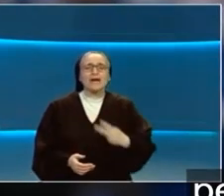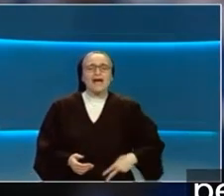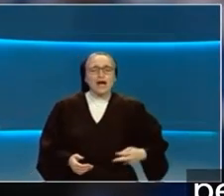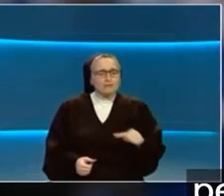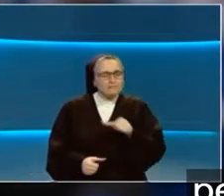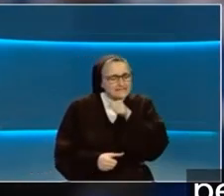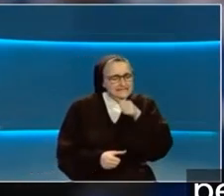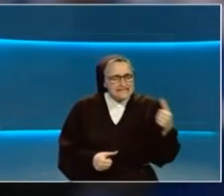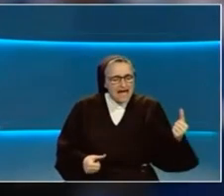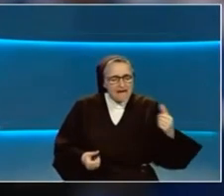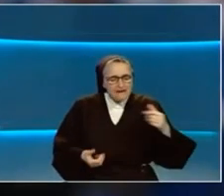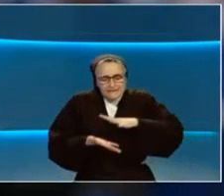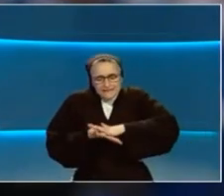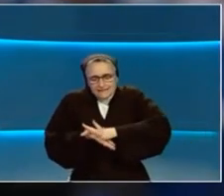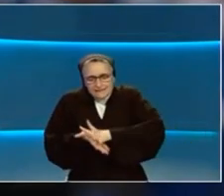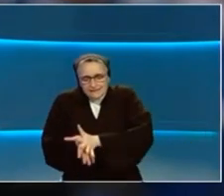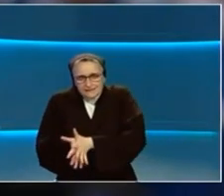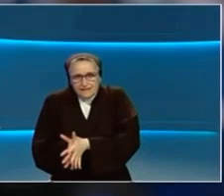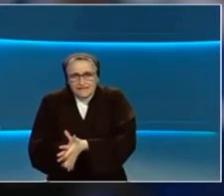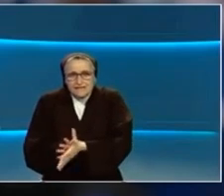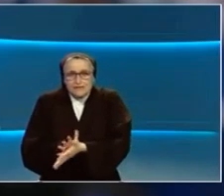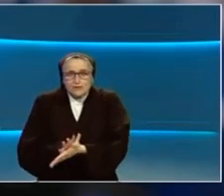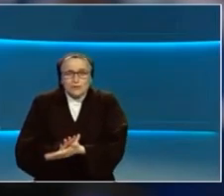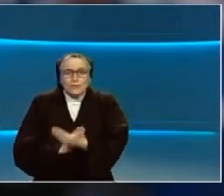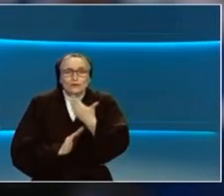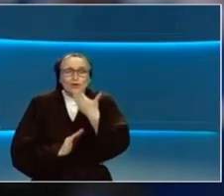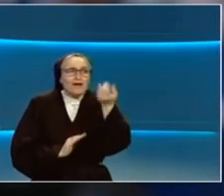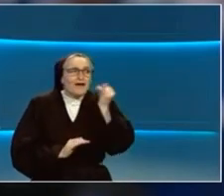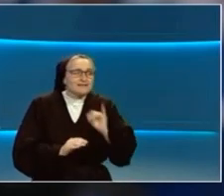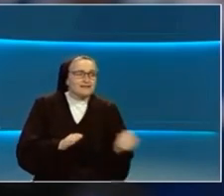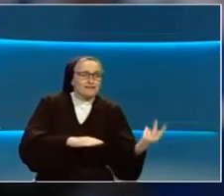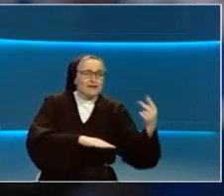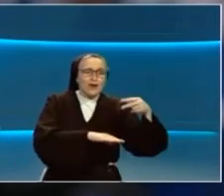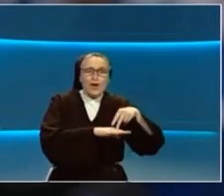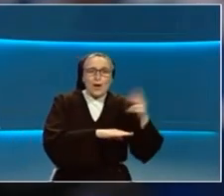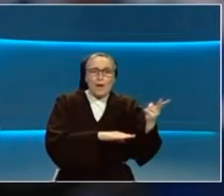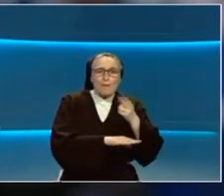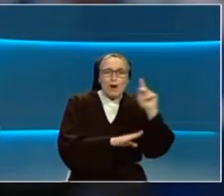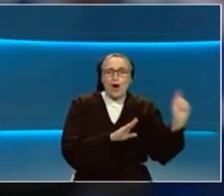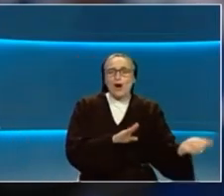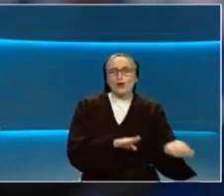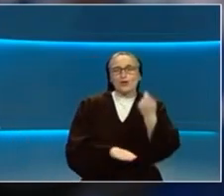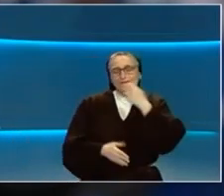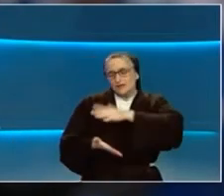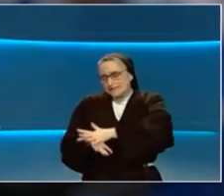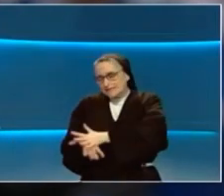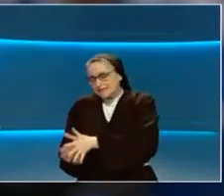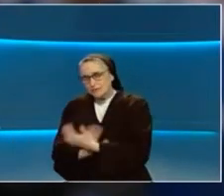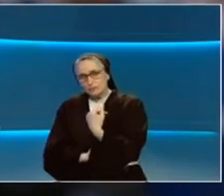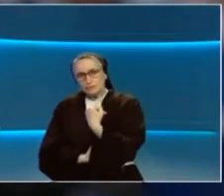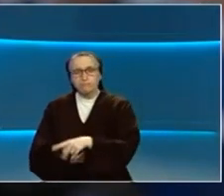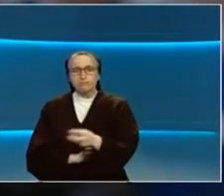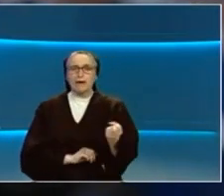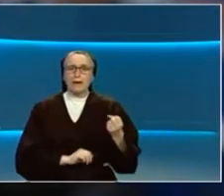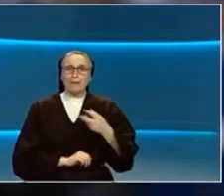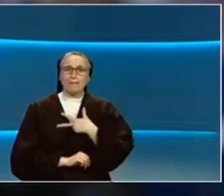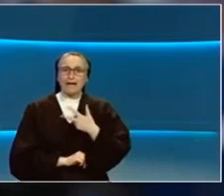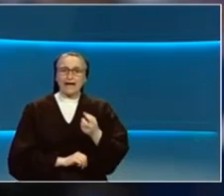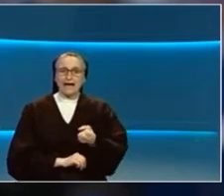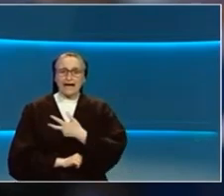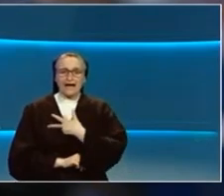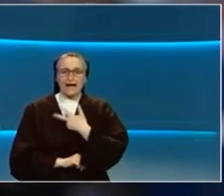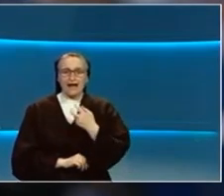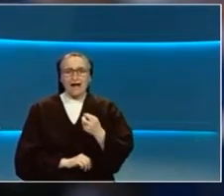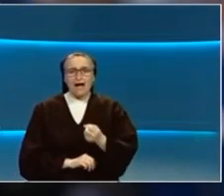peccatum, quod Christi morte deletum est.